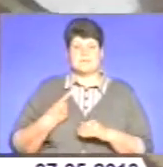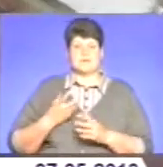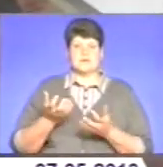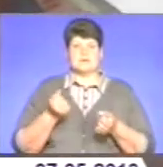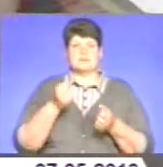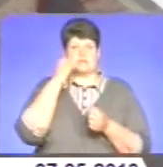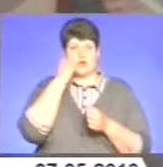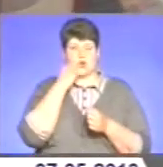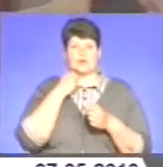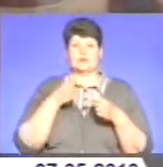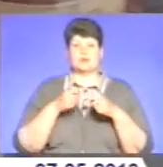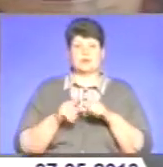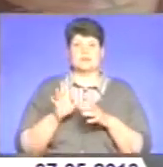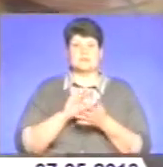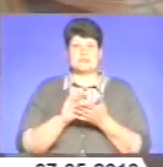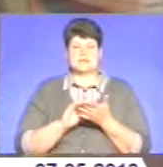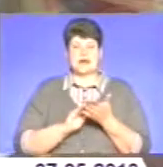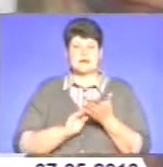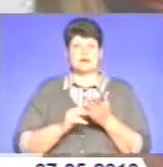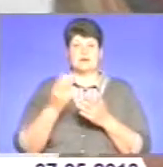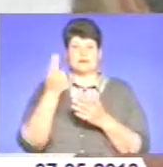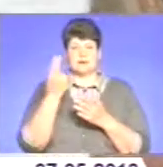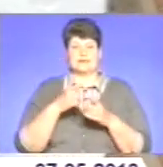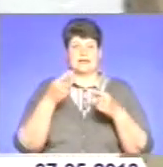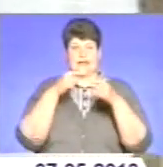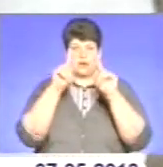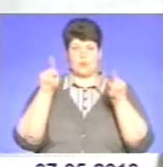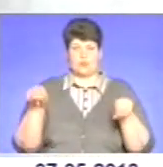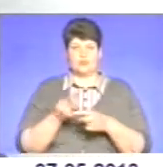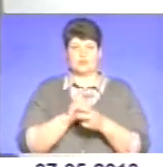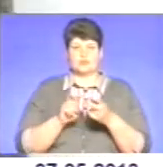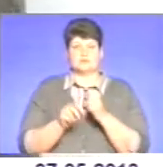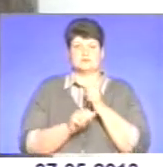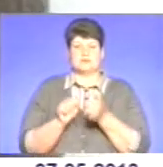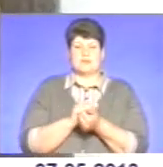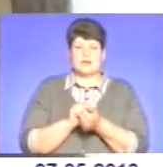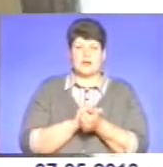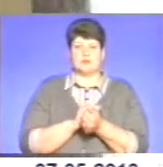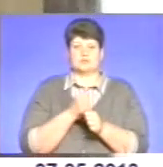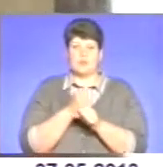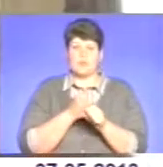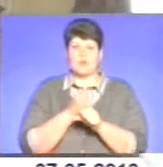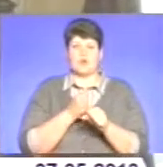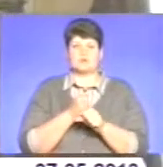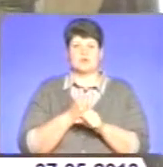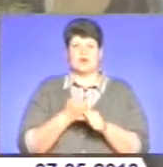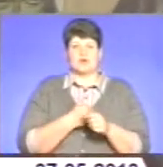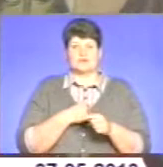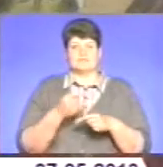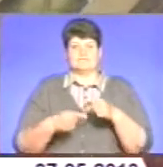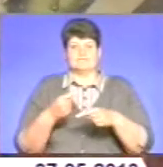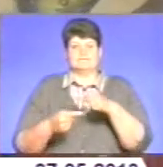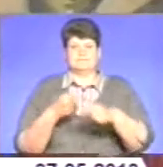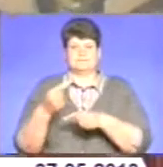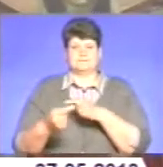технології не лише при написанні ікон, а й пошуку матеріалу та його обробці, оскільки бажає, щоб ікони пережили його, його дітей та